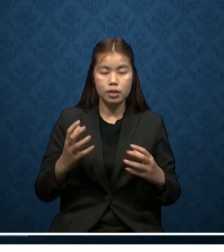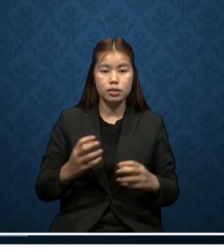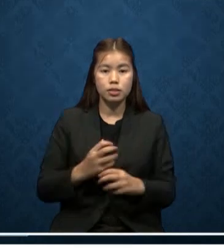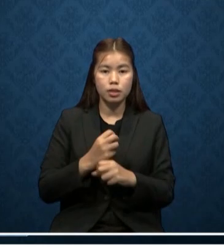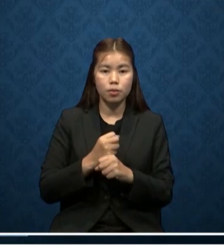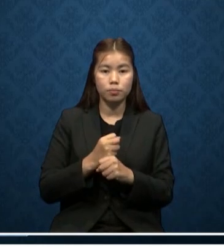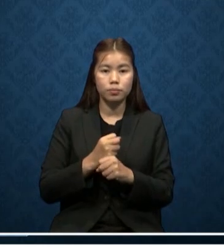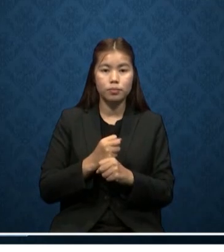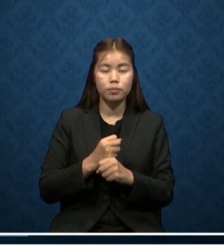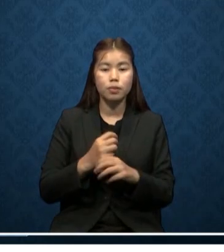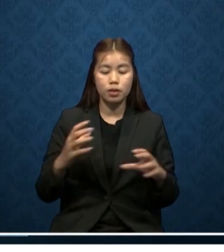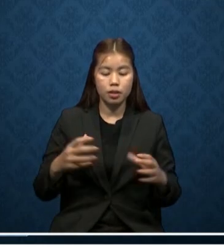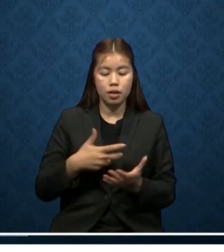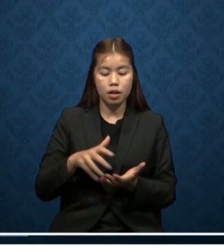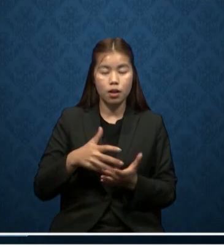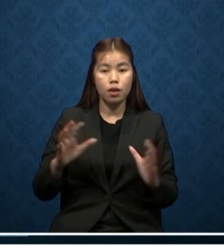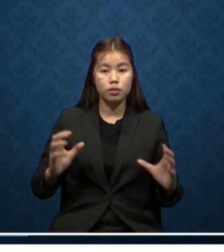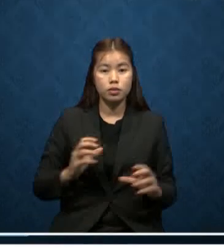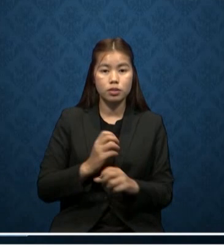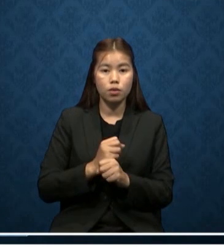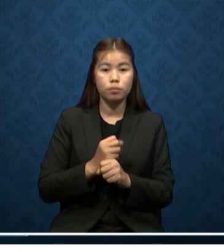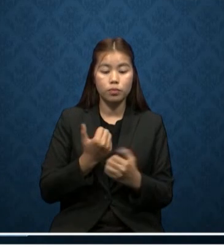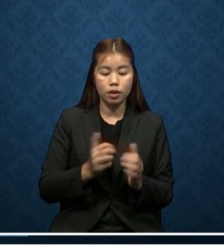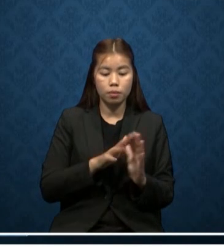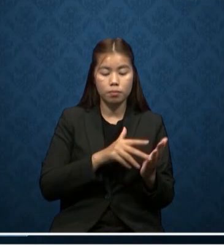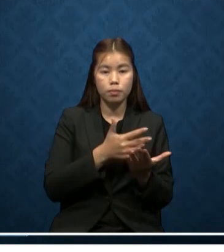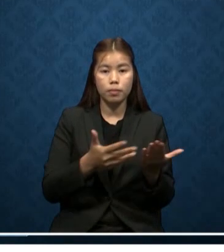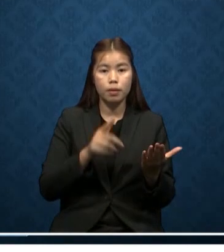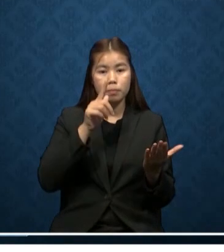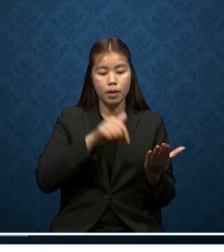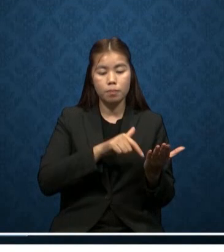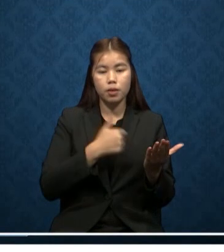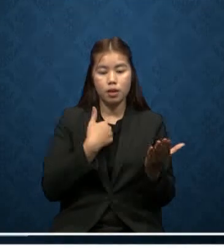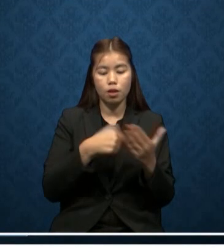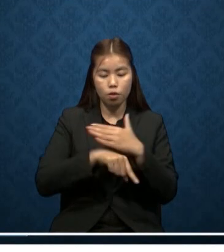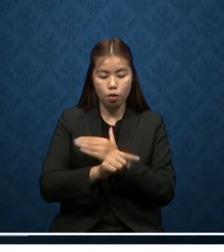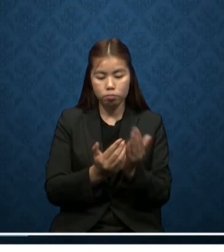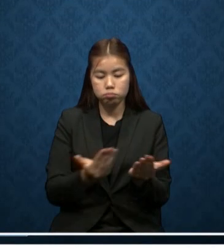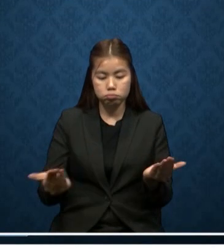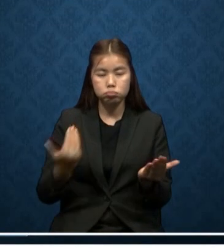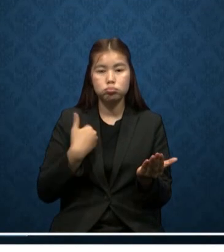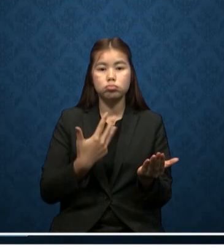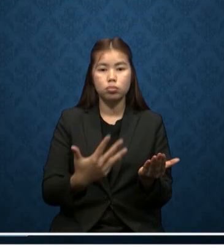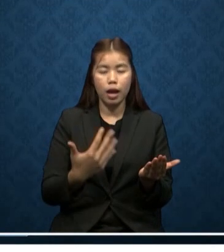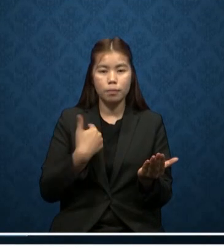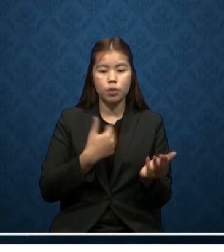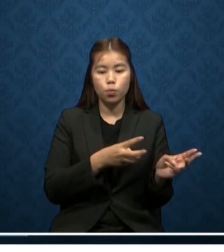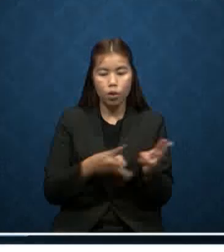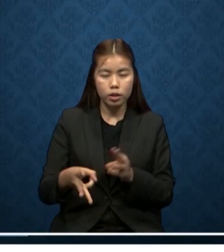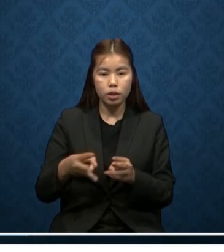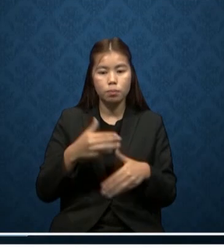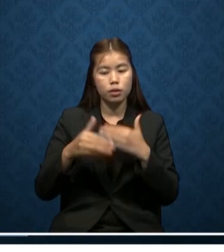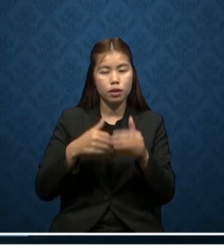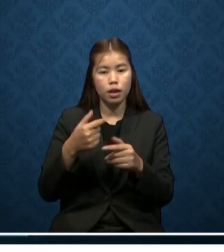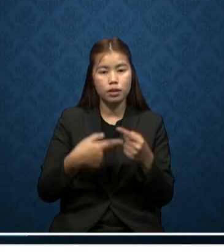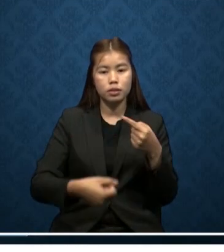แผนแม่บทนี้นะครับมีแผนย่อย 5แผนมี17แนวทางการพัฒนามีโครง